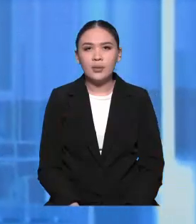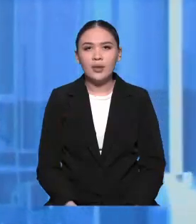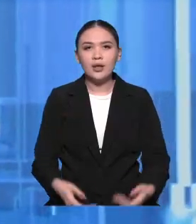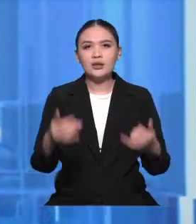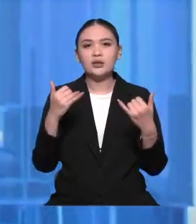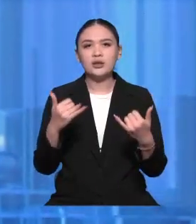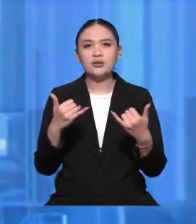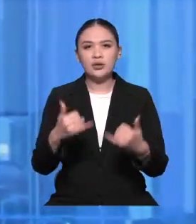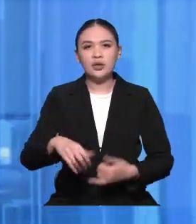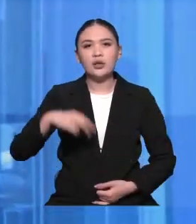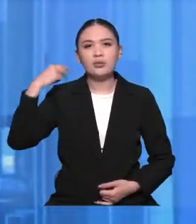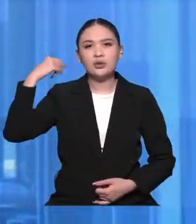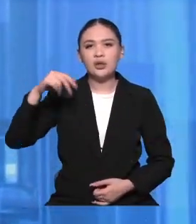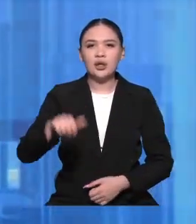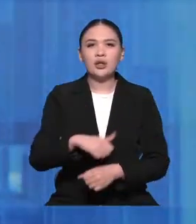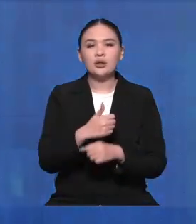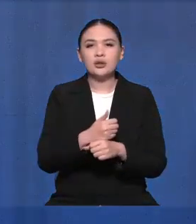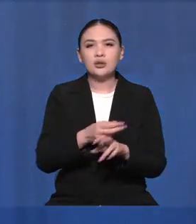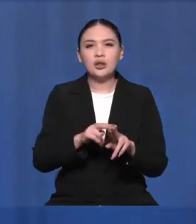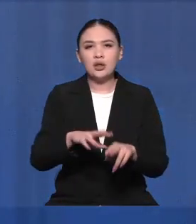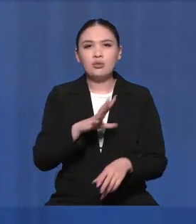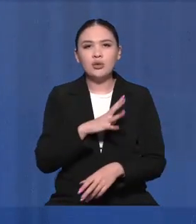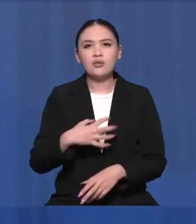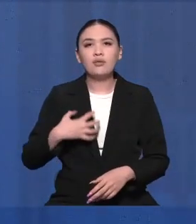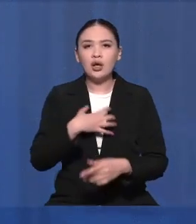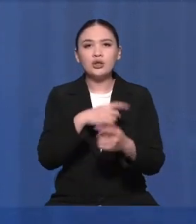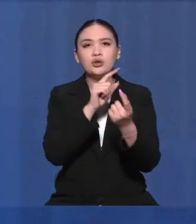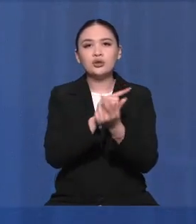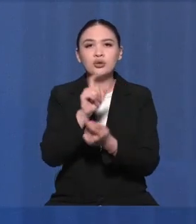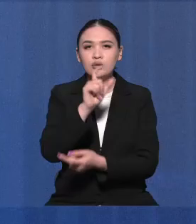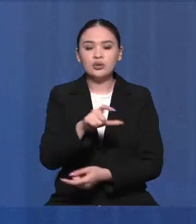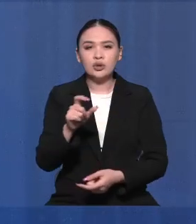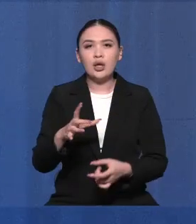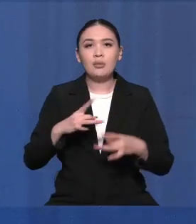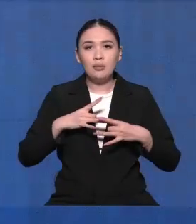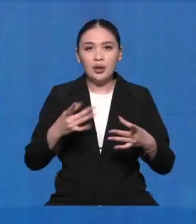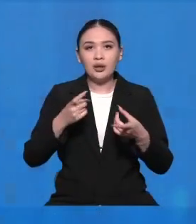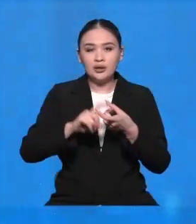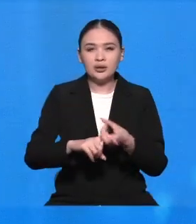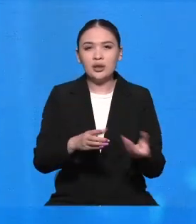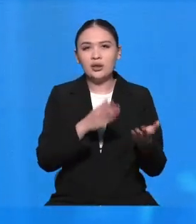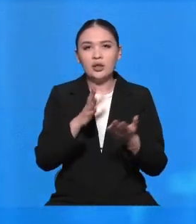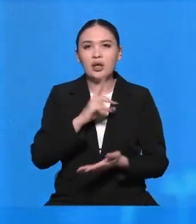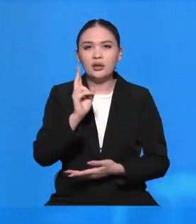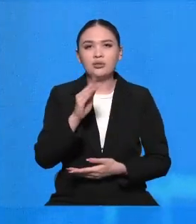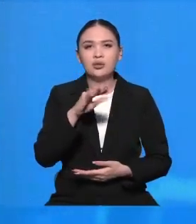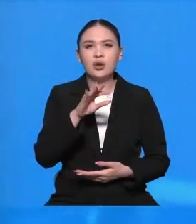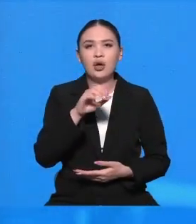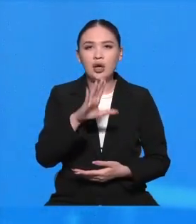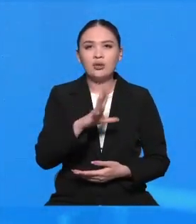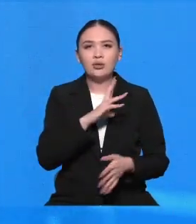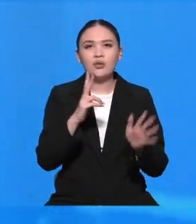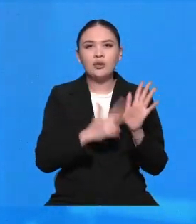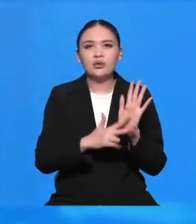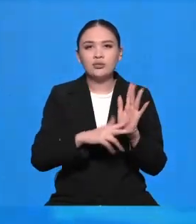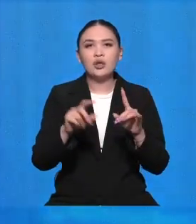Сегодня резиденция президента страны принимала важных персон. В честь праздника по приглашению главы государства Касым-Жомарта Токаева больше